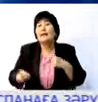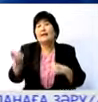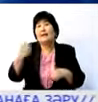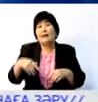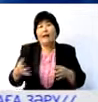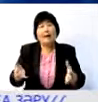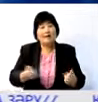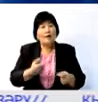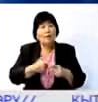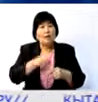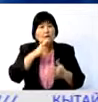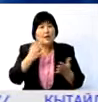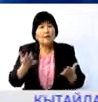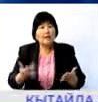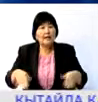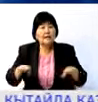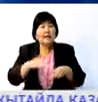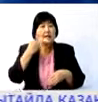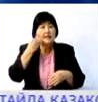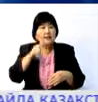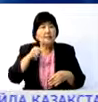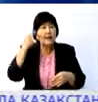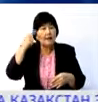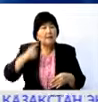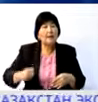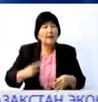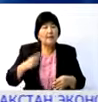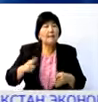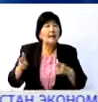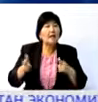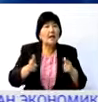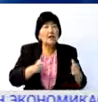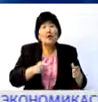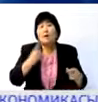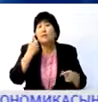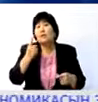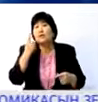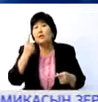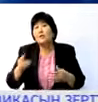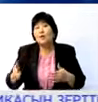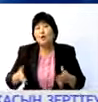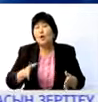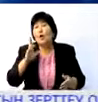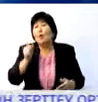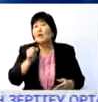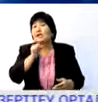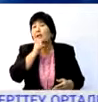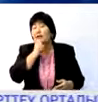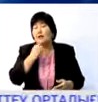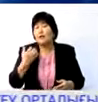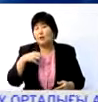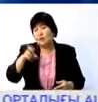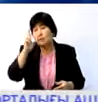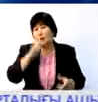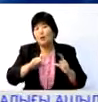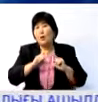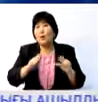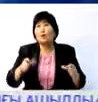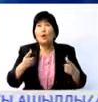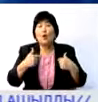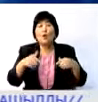қайтарылады. Бұл заман талабына сай сапалы әрі білікті маман даярлаудың бірден-бір жолы. Қорқыт Ата атындағы Қызылорда мемлекеттік